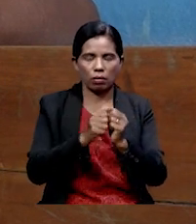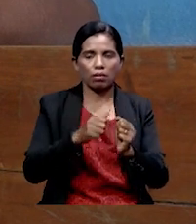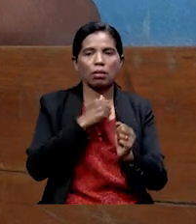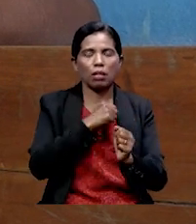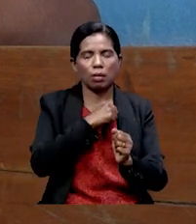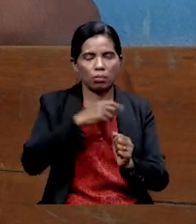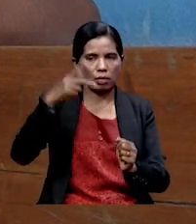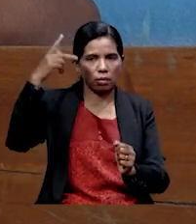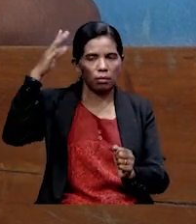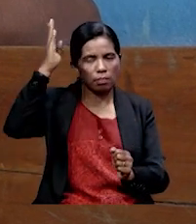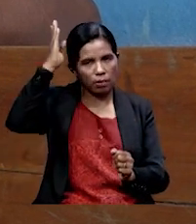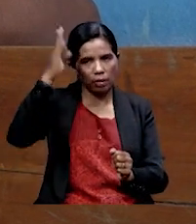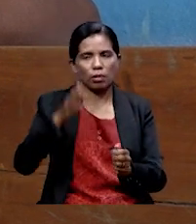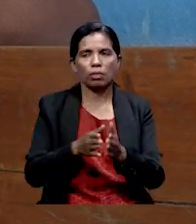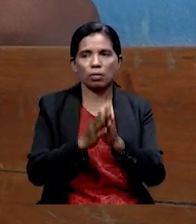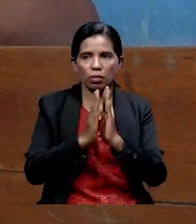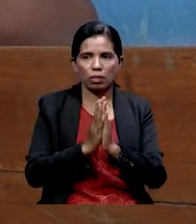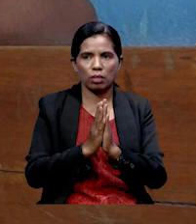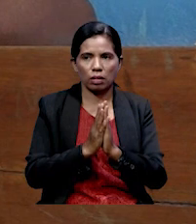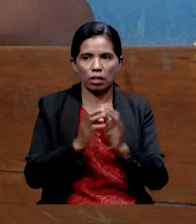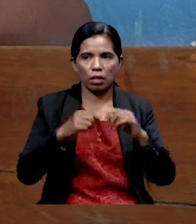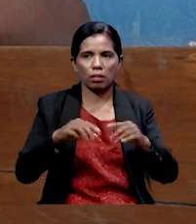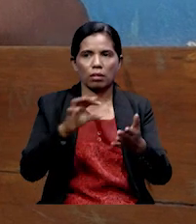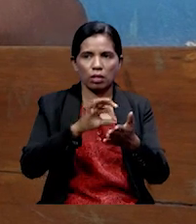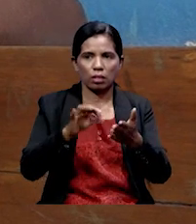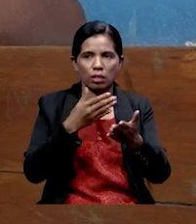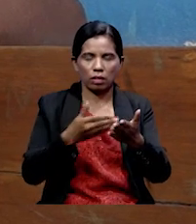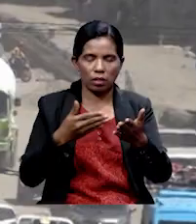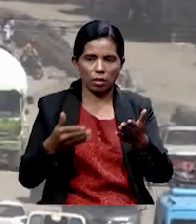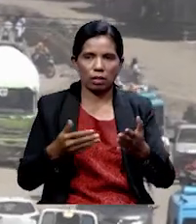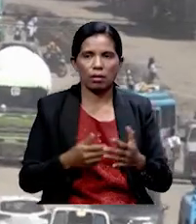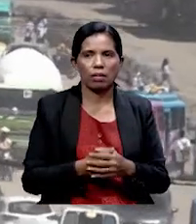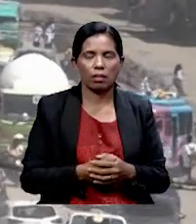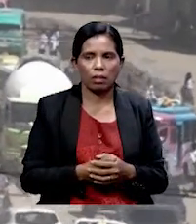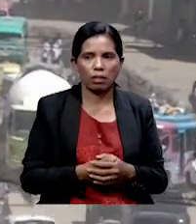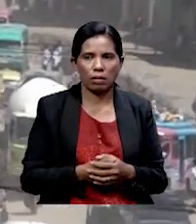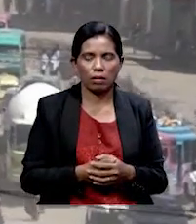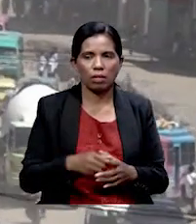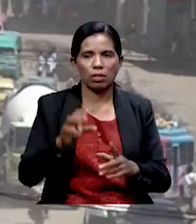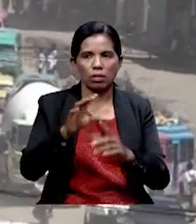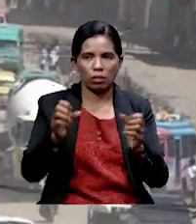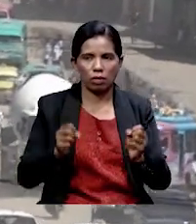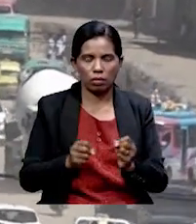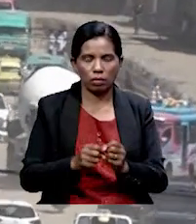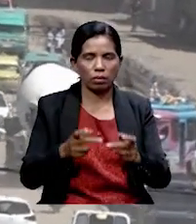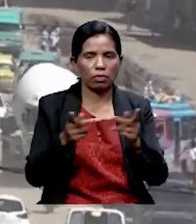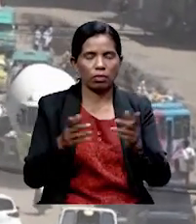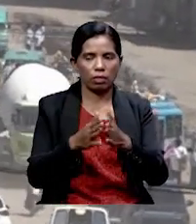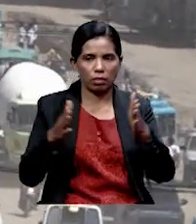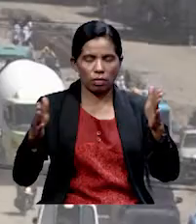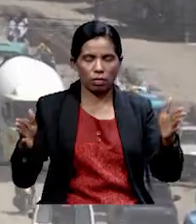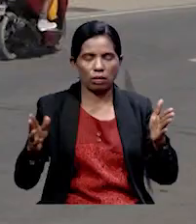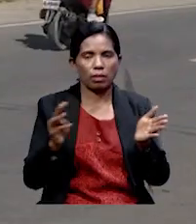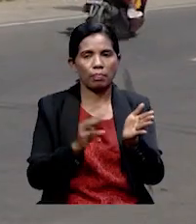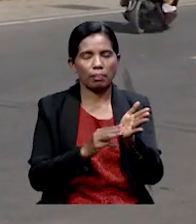watutu hau husu basira paro kene atu bar resista sasa nebe misau ninian Suku Comoro hone area luang kilometro